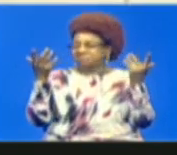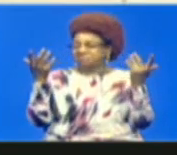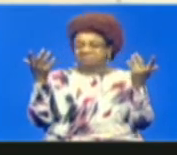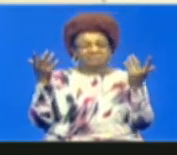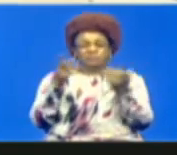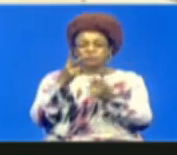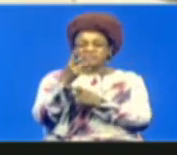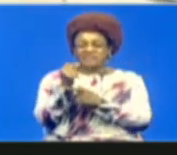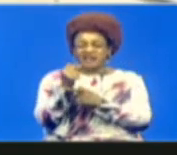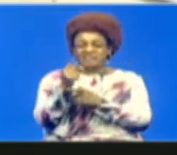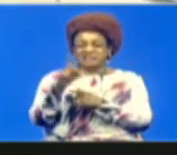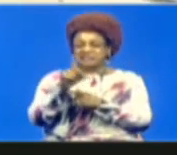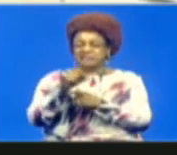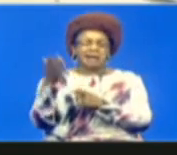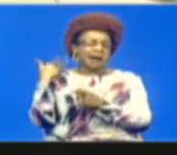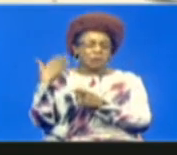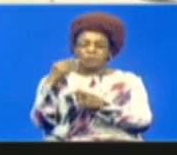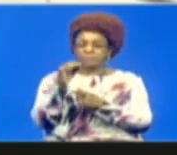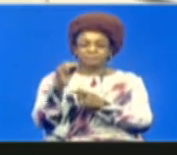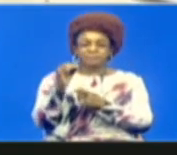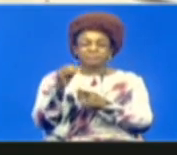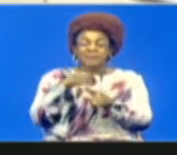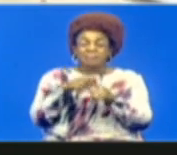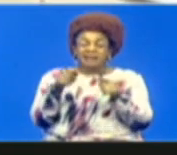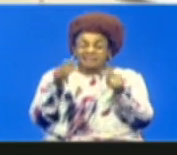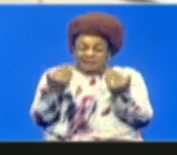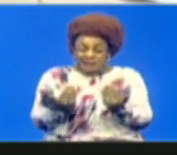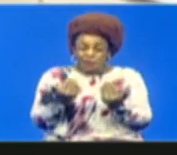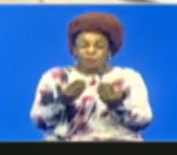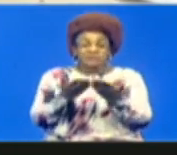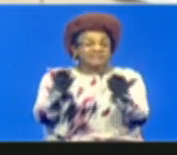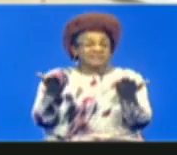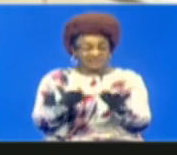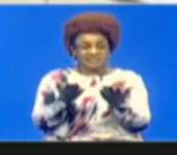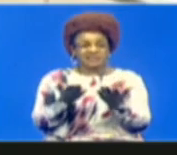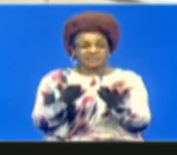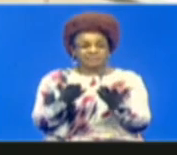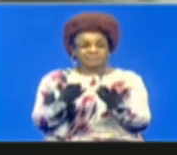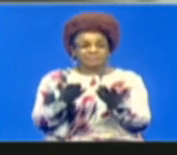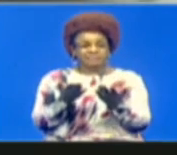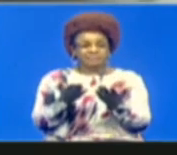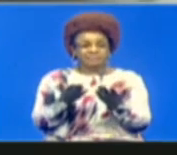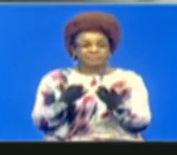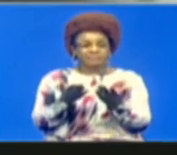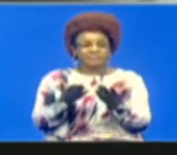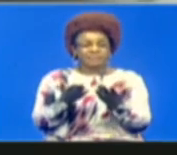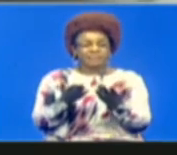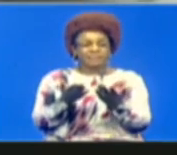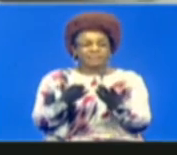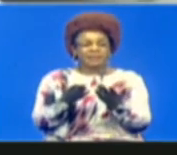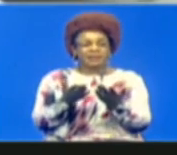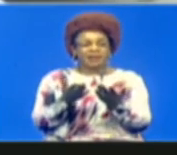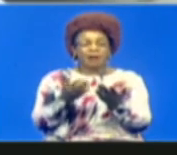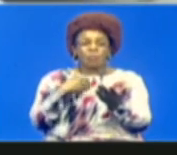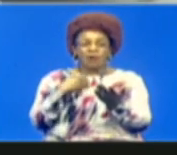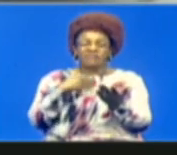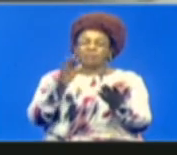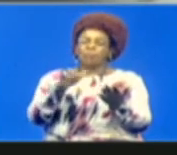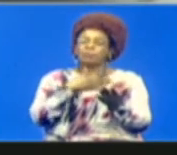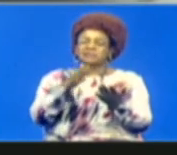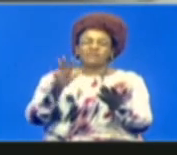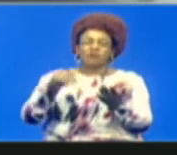25 liters per day. Hao ng'ombe vile yani tuliwatransfer yani wakakuja huku juu. Juu hii boma iko na muziki always